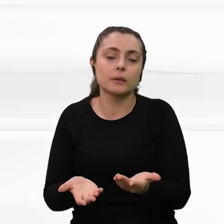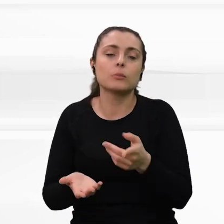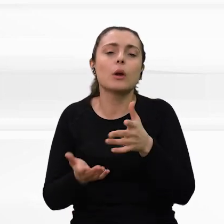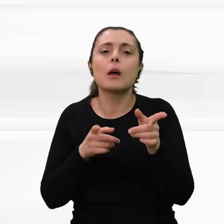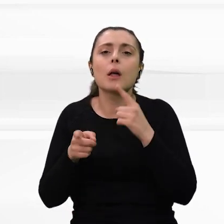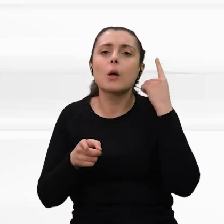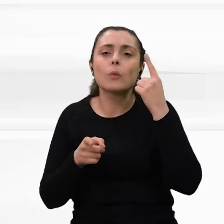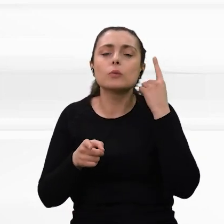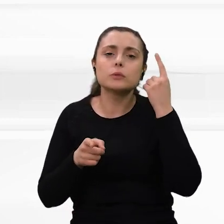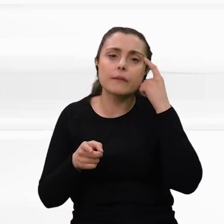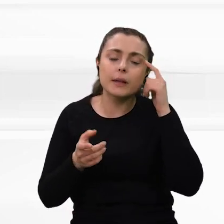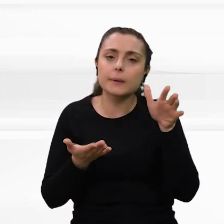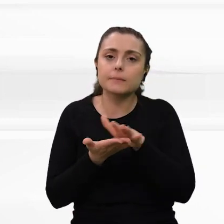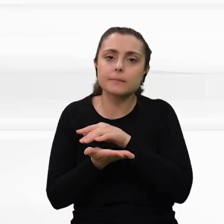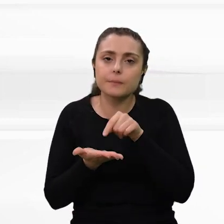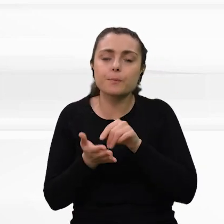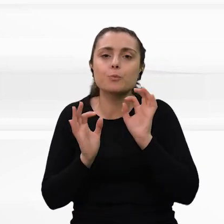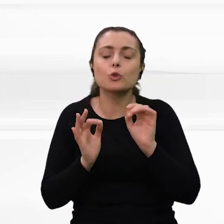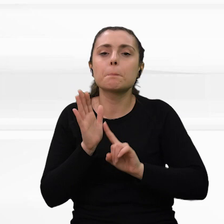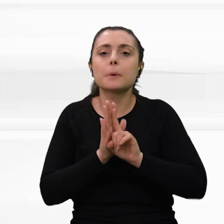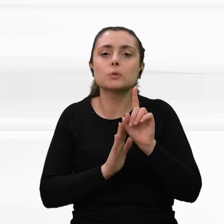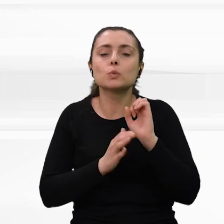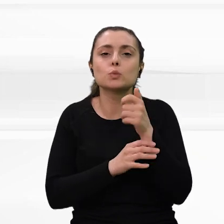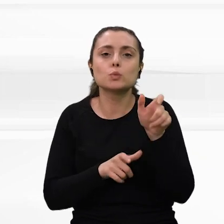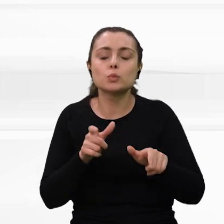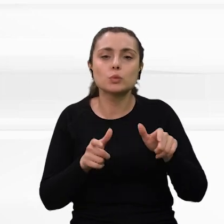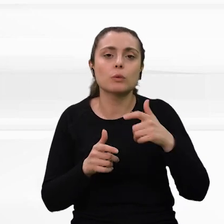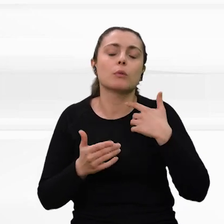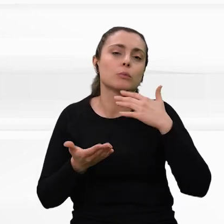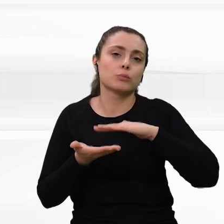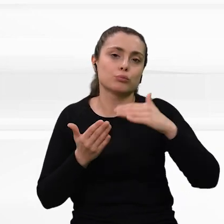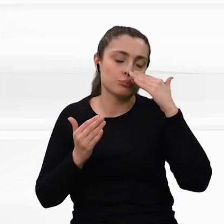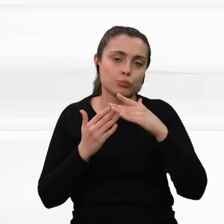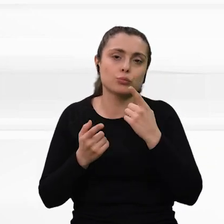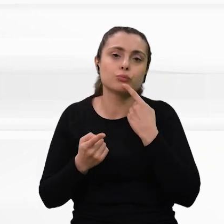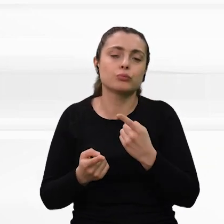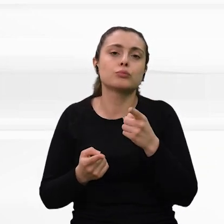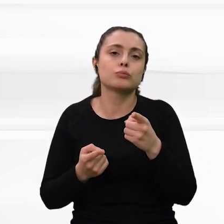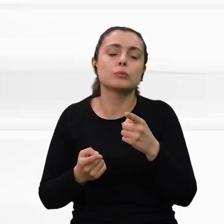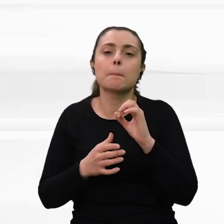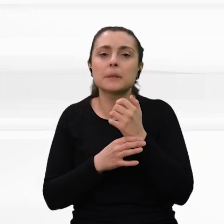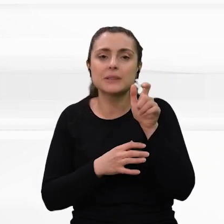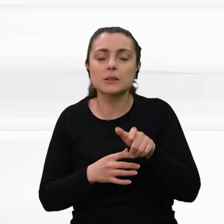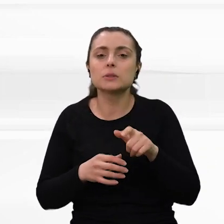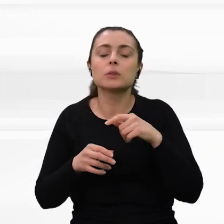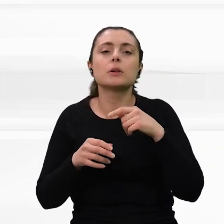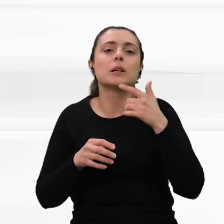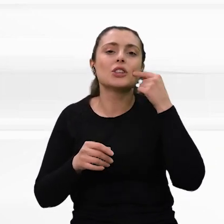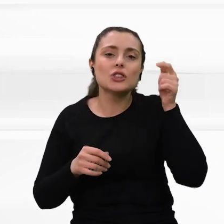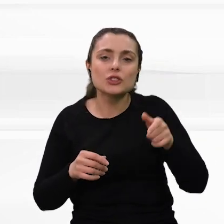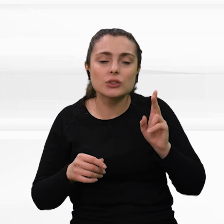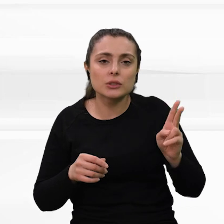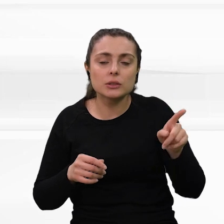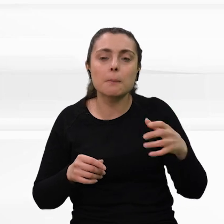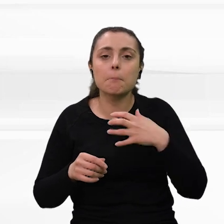bakalım hangi düşünceyle örtüşmektedir mutlak başarı Ustalar aşmakla mümkündür Hayır arkadaşlar becerisini kutlayan